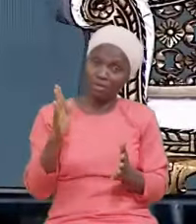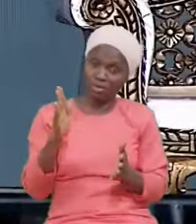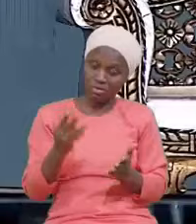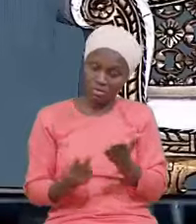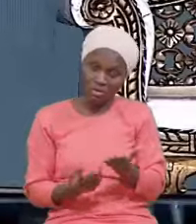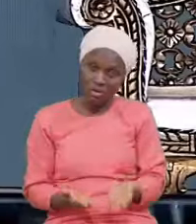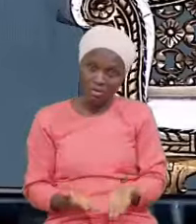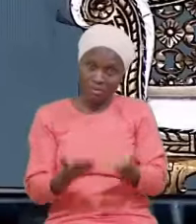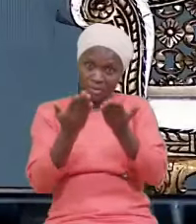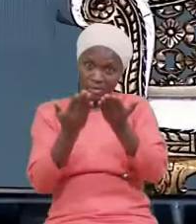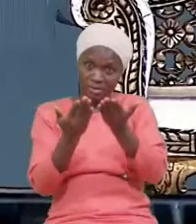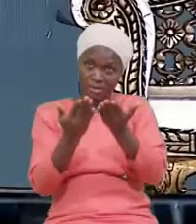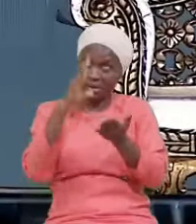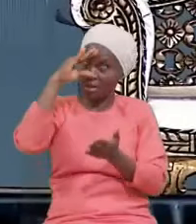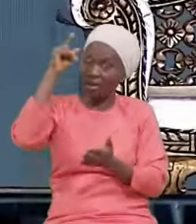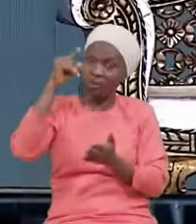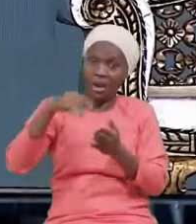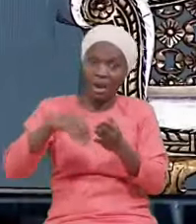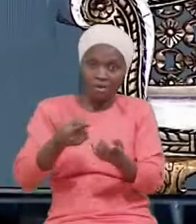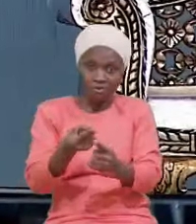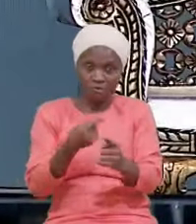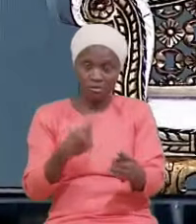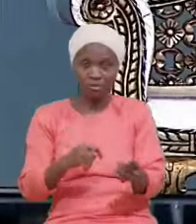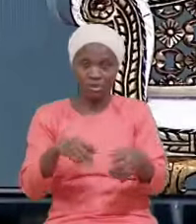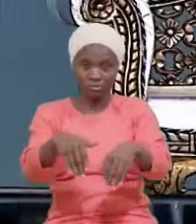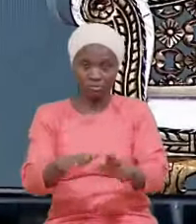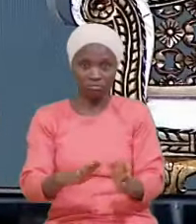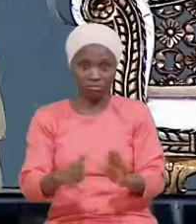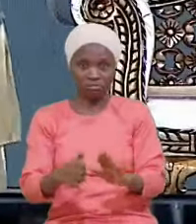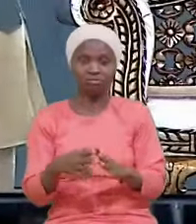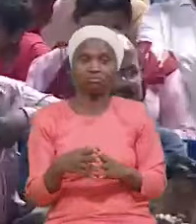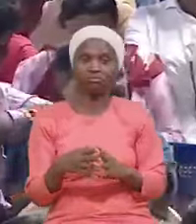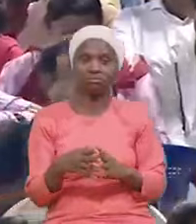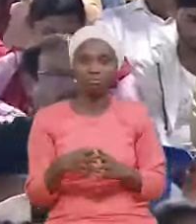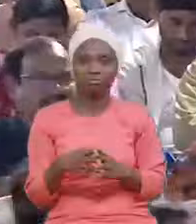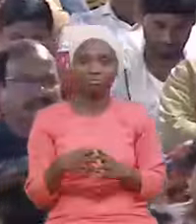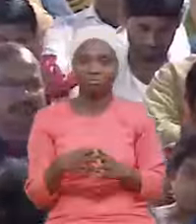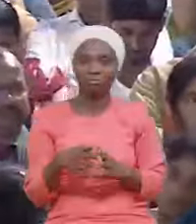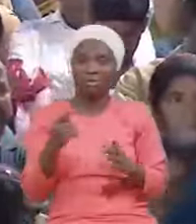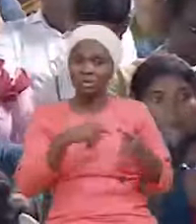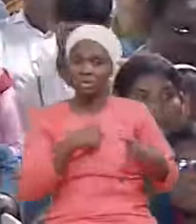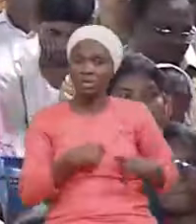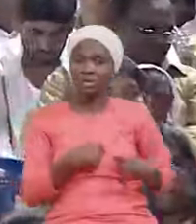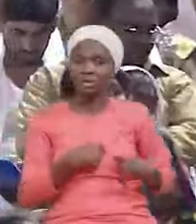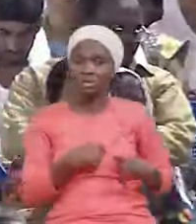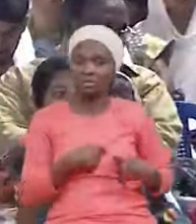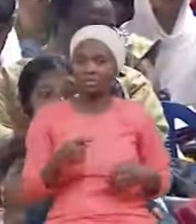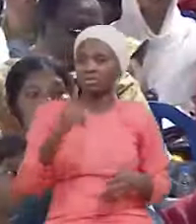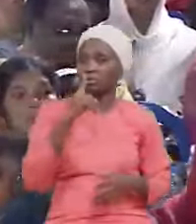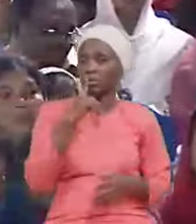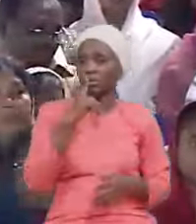raised him from the dead. దేవుడు ఆయన్ని మృతుల్లో నుంచి లేపాడని. The heart, the